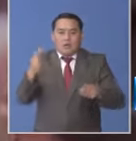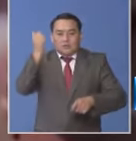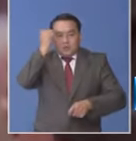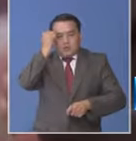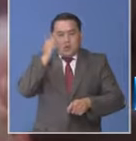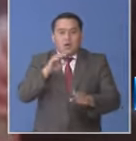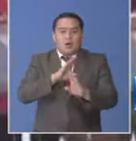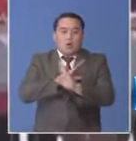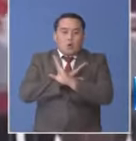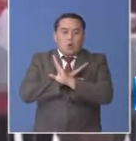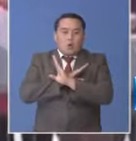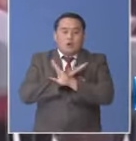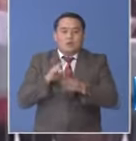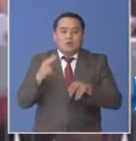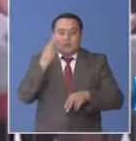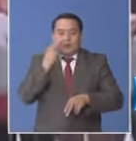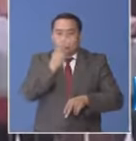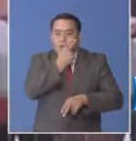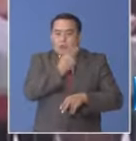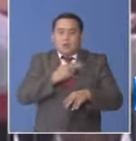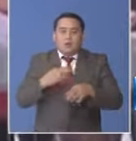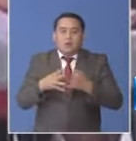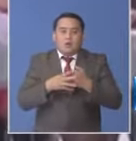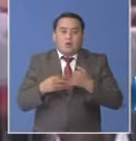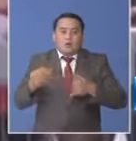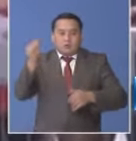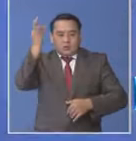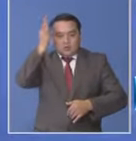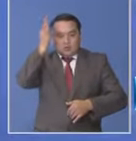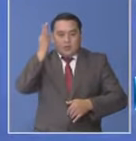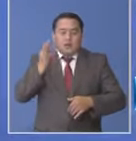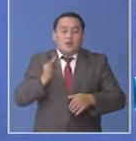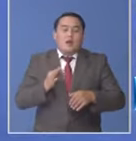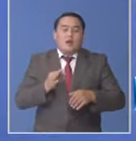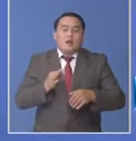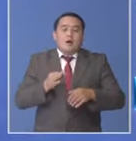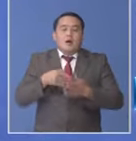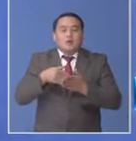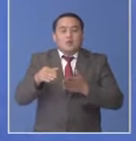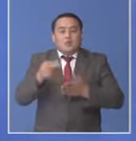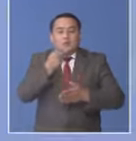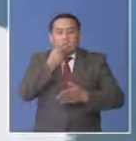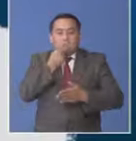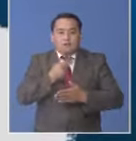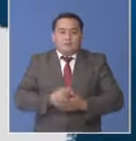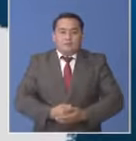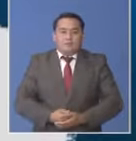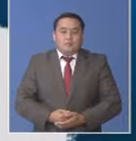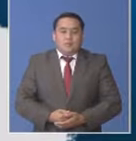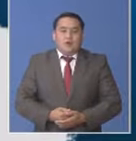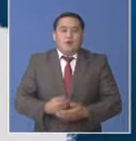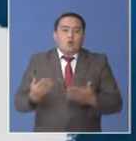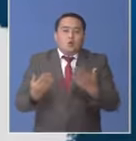о жертвах землетрясения, произошедшего в Италии недели ранее. На старейшем в мире кинофестивале представлено 20 картин. Власти